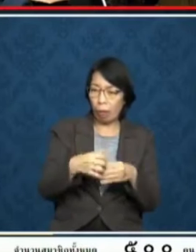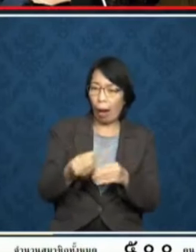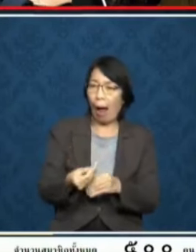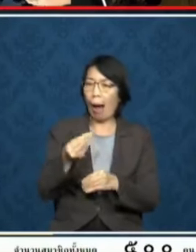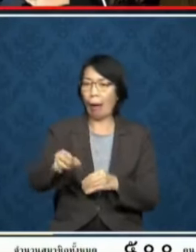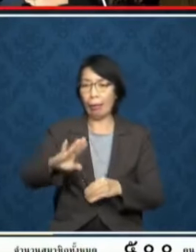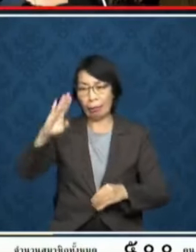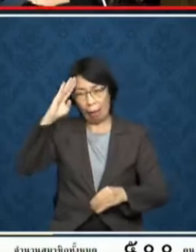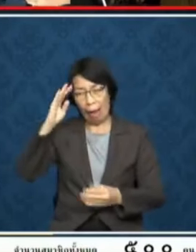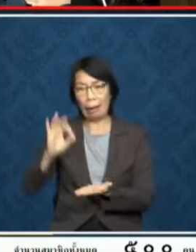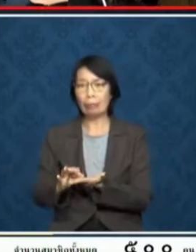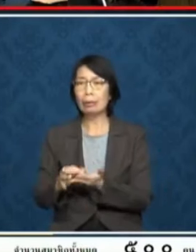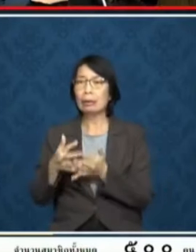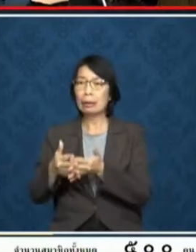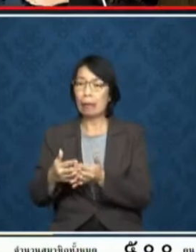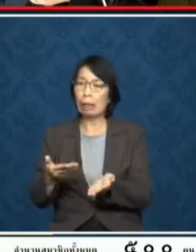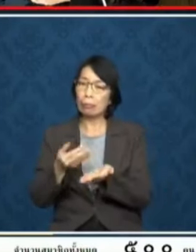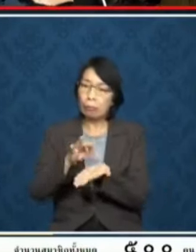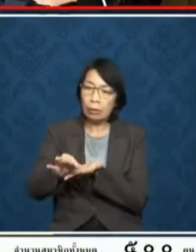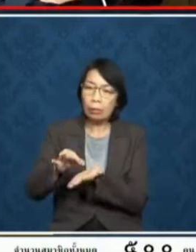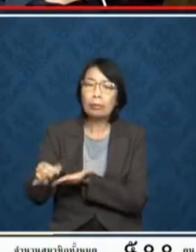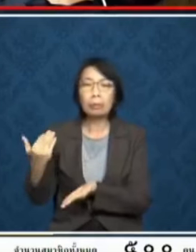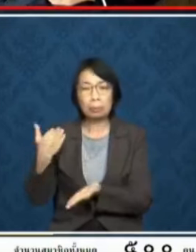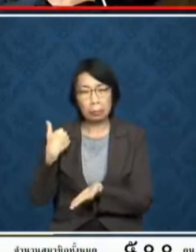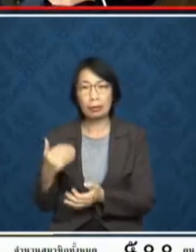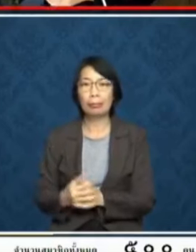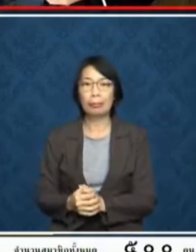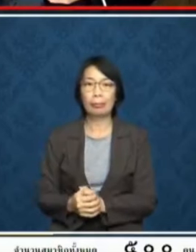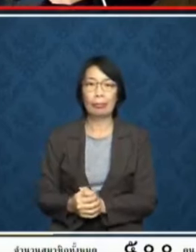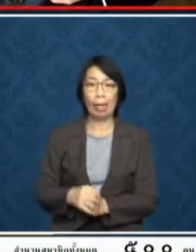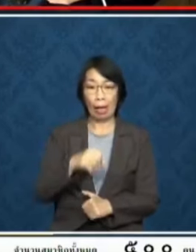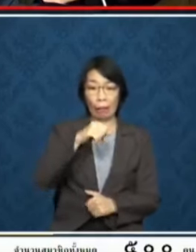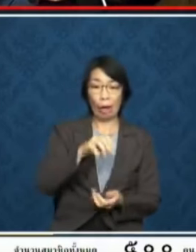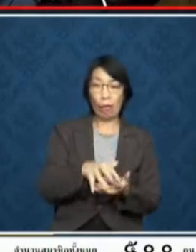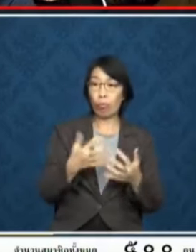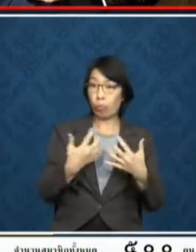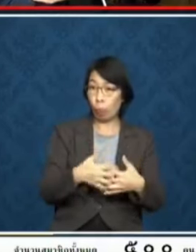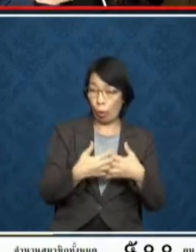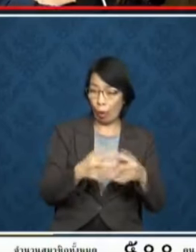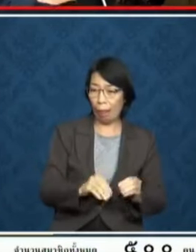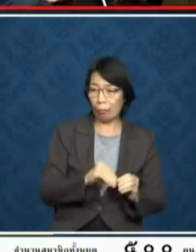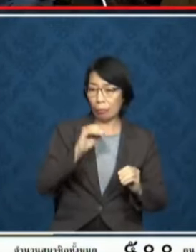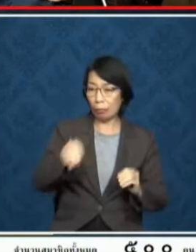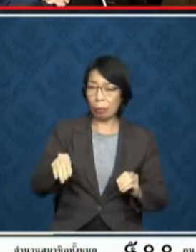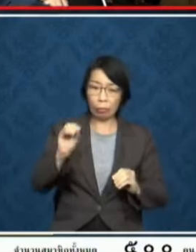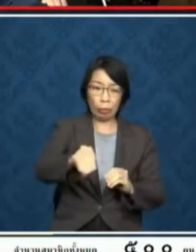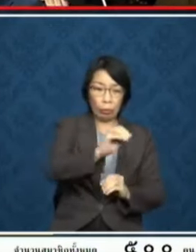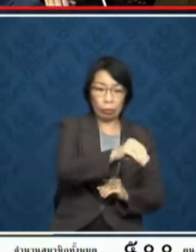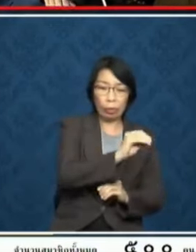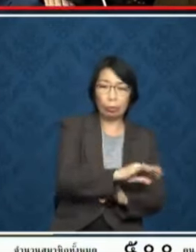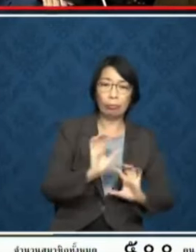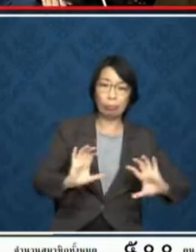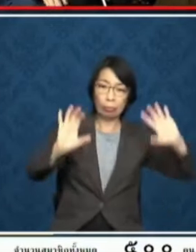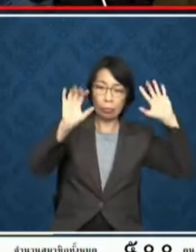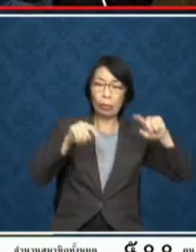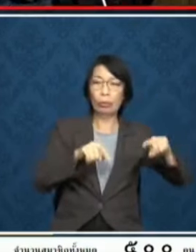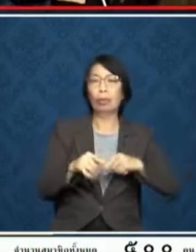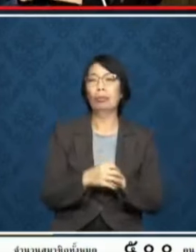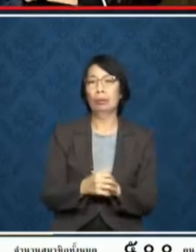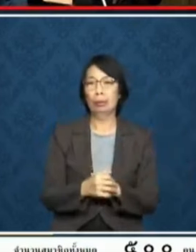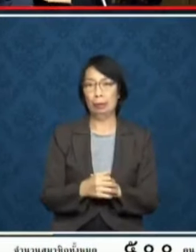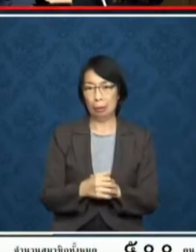ารแล้วก็ฐานทัพเรือเนี่ยแหละค่ะบอกว่าจะเอาไฟฟ้าเหล่านี้ใช้ในฐานทัพแล้วก็ใช้ในหน่วยราชการฝ่ายพลเรือนในเข